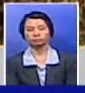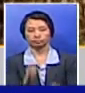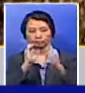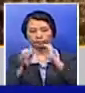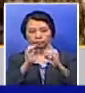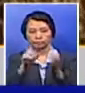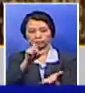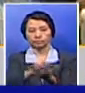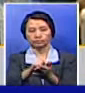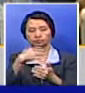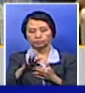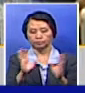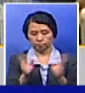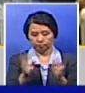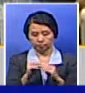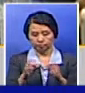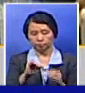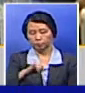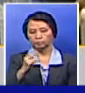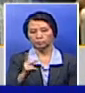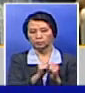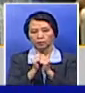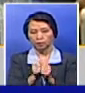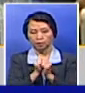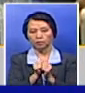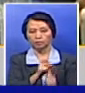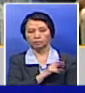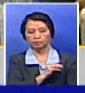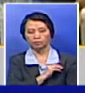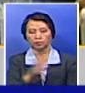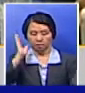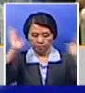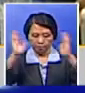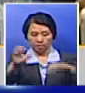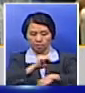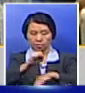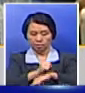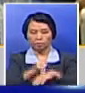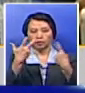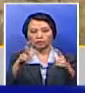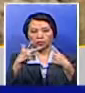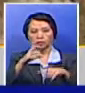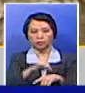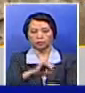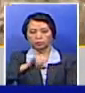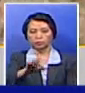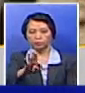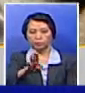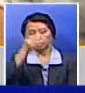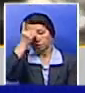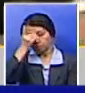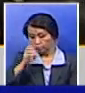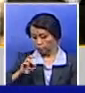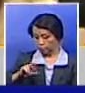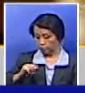Bercakap pada sidang media selepas mesyuarat jawatankuasa bersama peringkat menteri Malaysia Singapura ke-13 di Johor Bahru, Datuk Seri Abdul